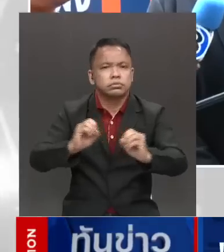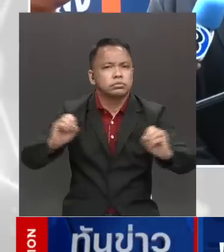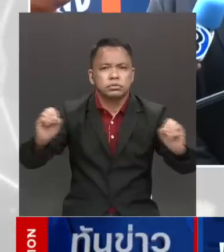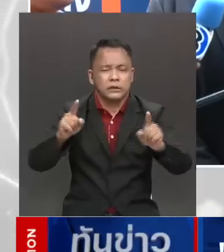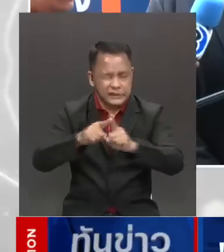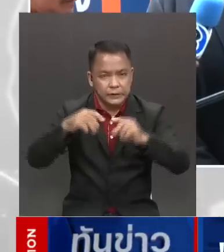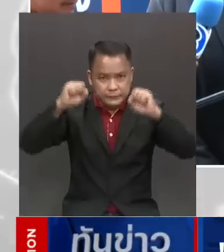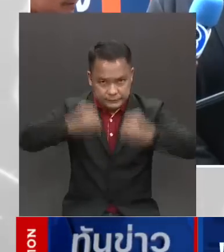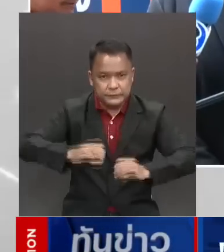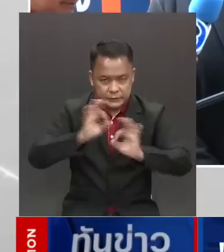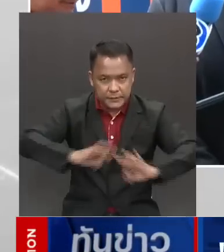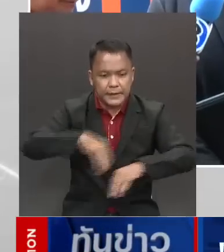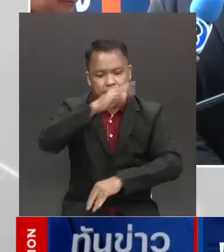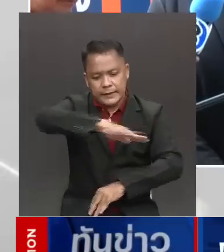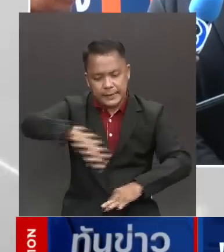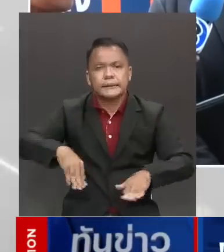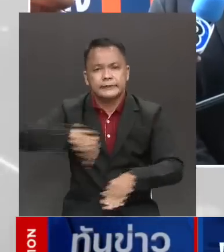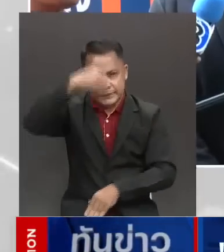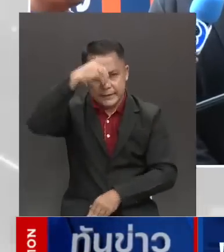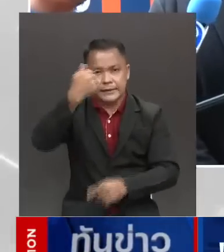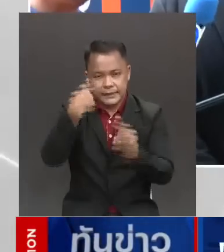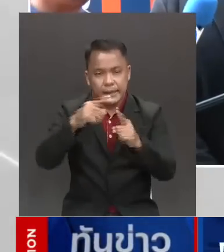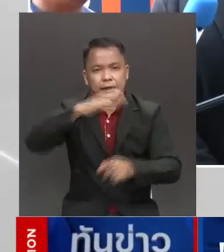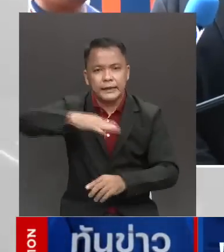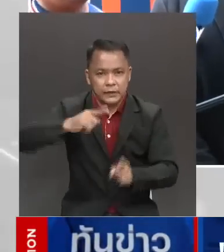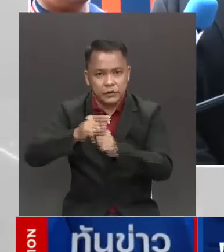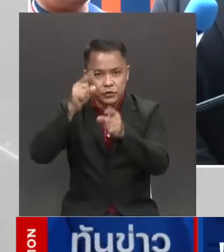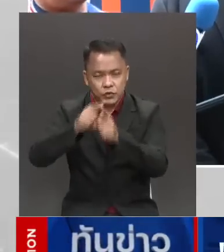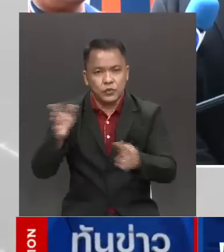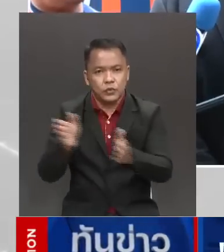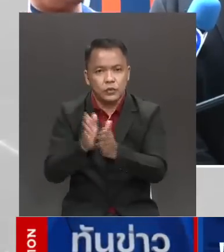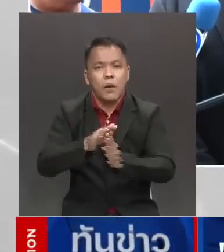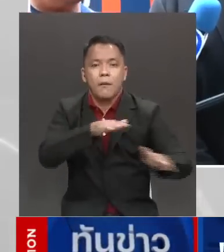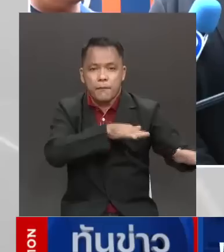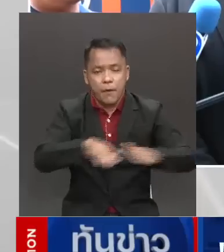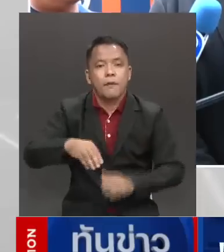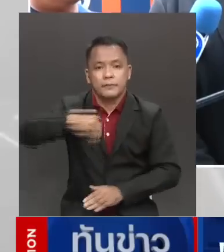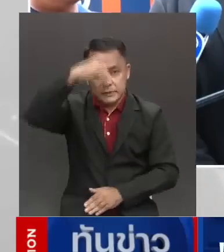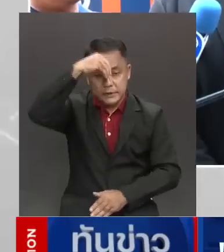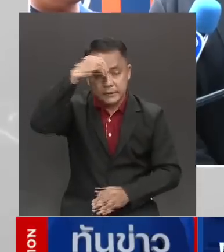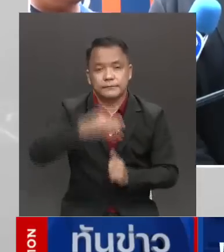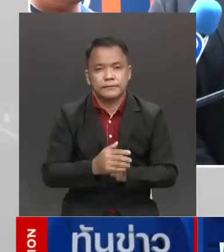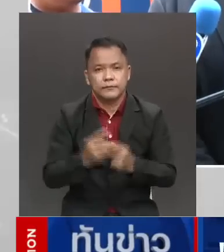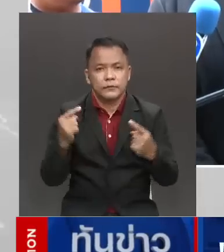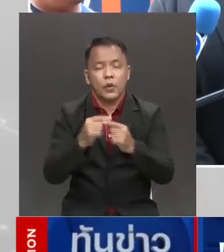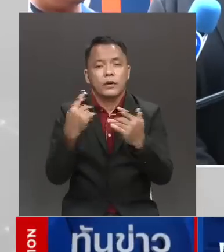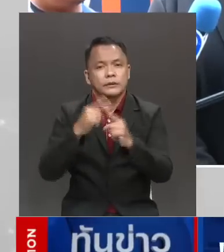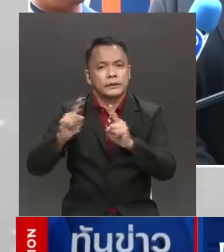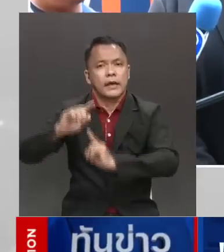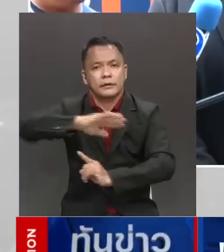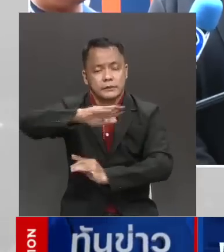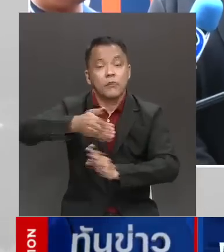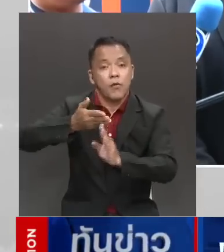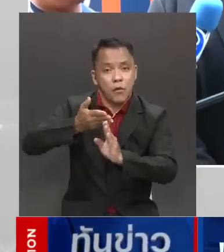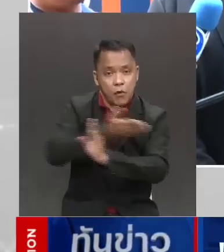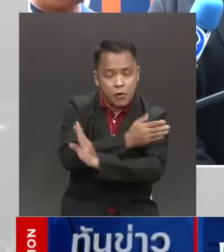ต้องยืนยันแบบนี้ว่าเด็กทุกคนมีสิทธิ์เรียนแล้วเด็กก็ต้องอยู่ในสภาวะที่พร้อมเรียนด้วยนะคะเหตุการณ์ต่างๆที่เกิดขึ้นก่อนหน้า